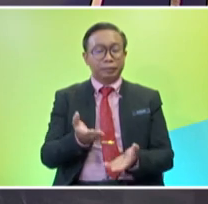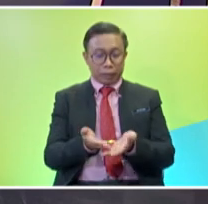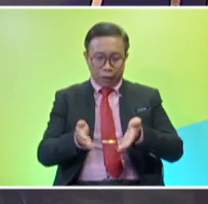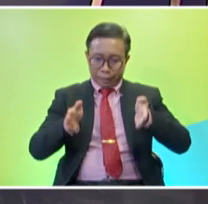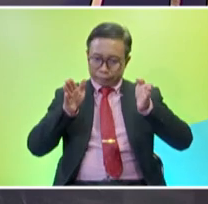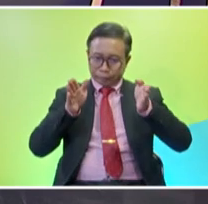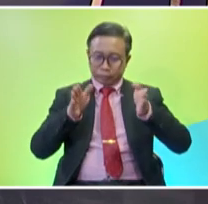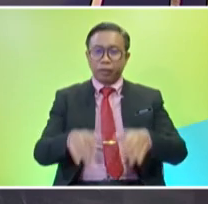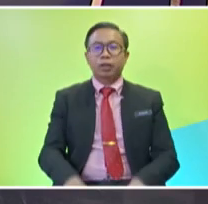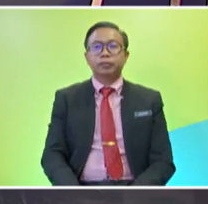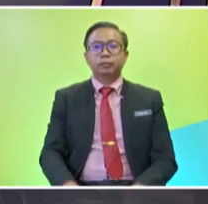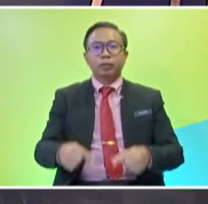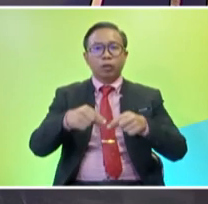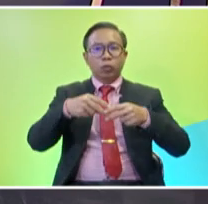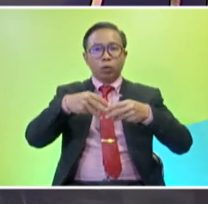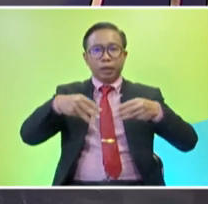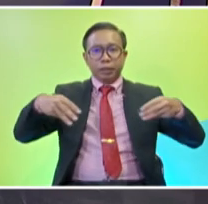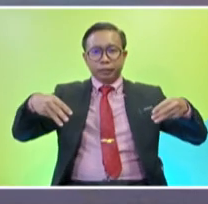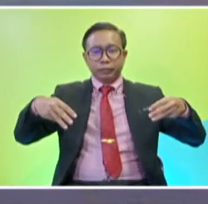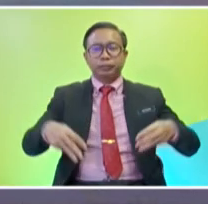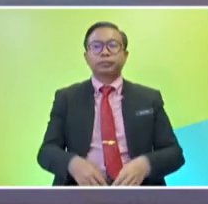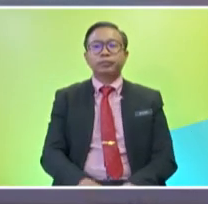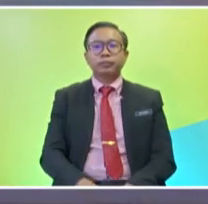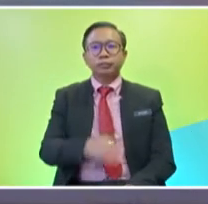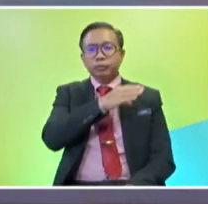kita ada Wayah penyambung klik